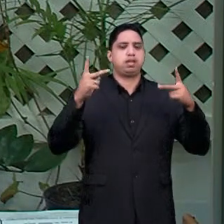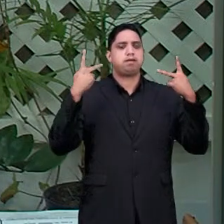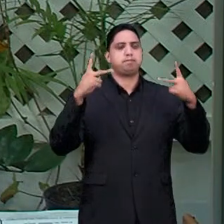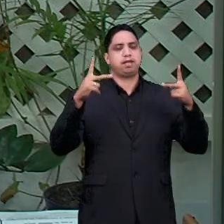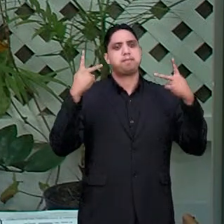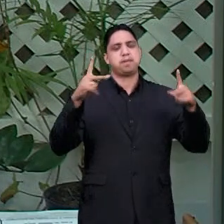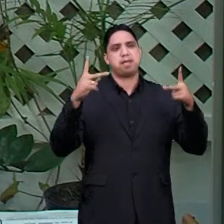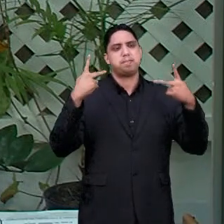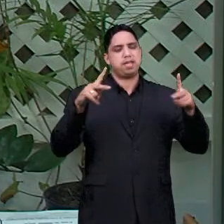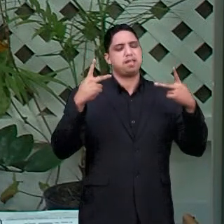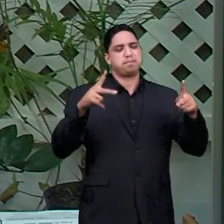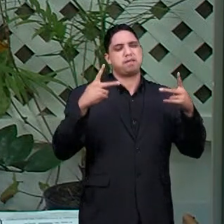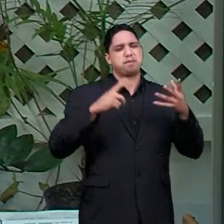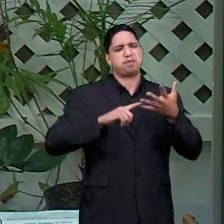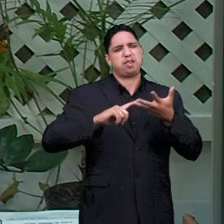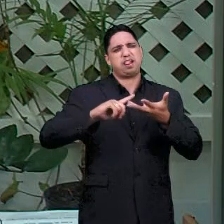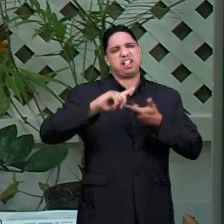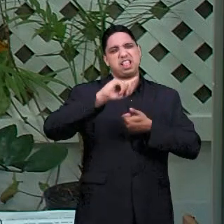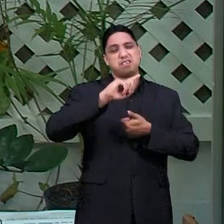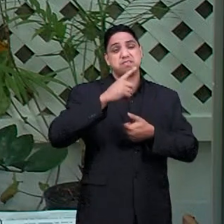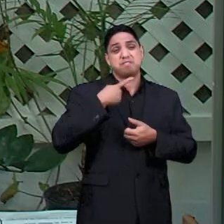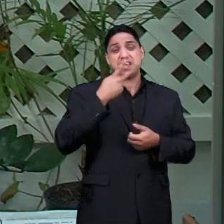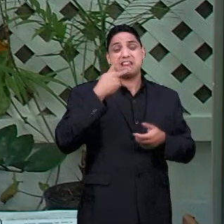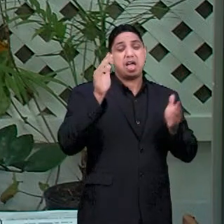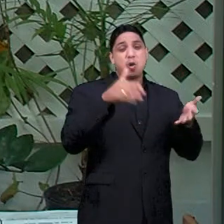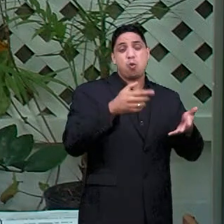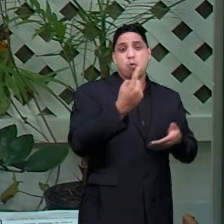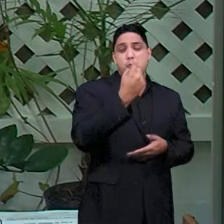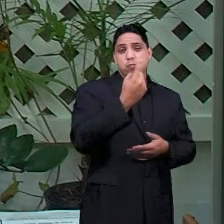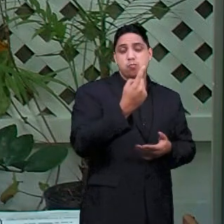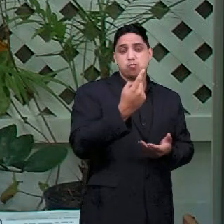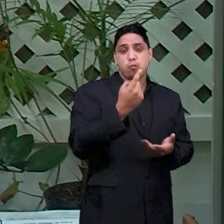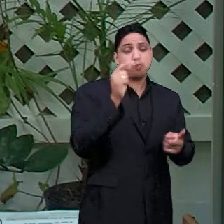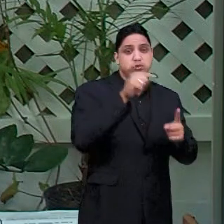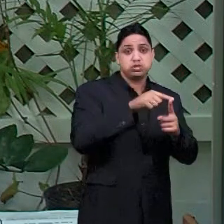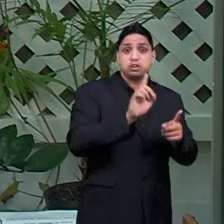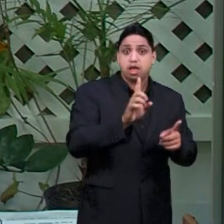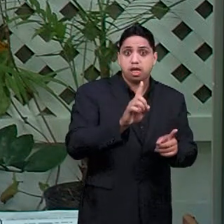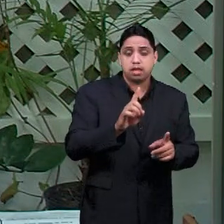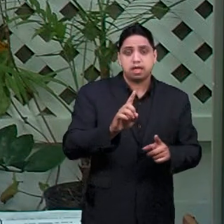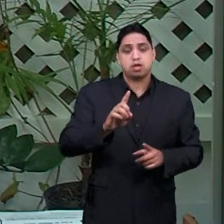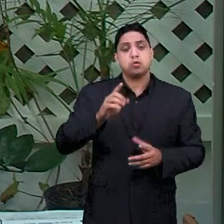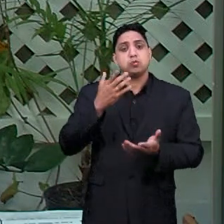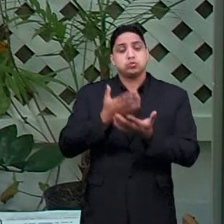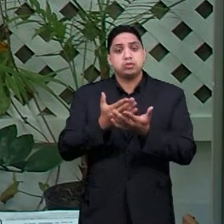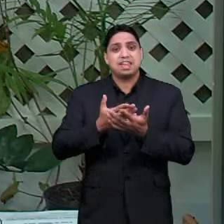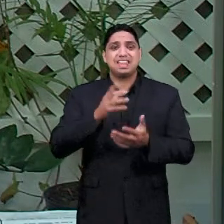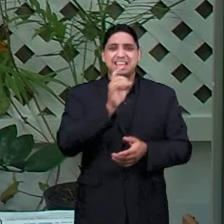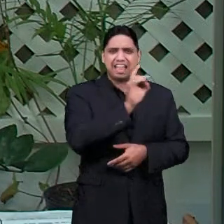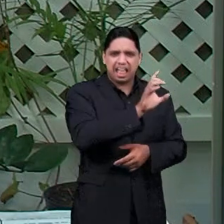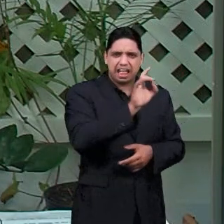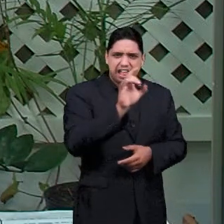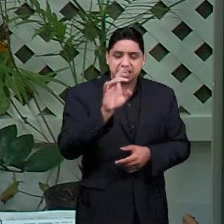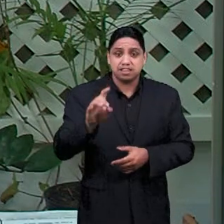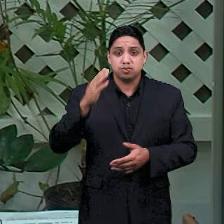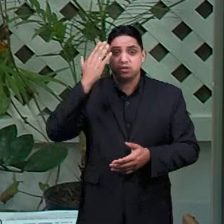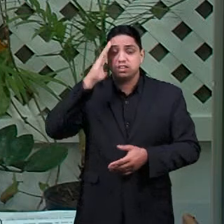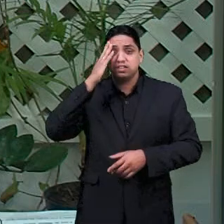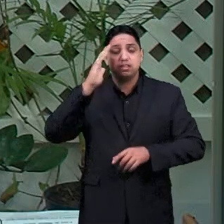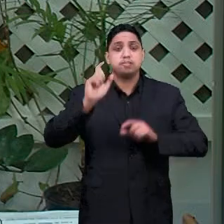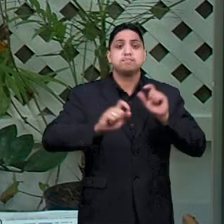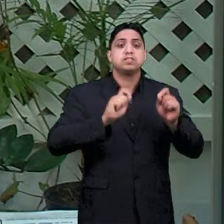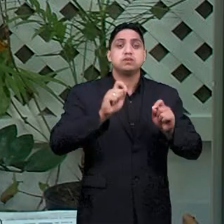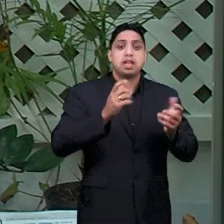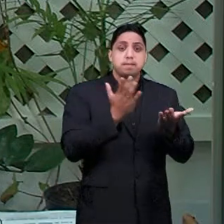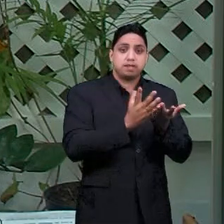pour faire une chose. Non. L'étude biblique, c'est que chaque frère, il comprend la parole et il a besoin d'elle